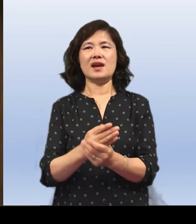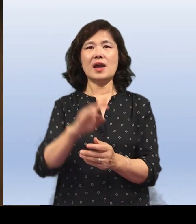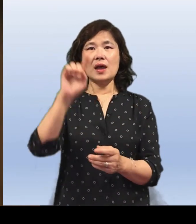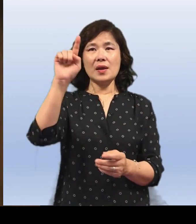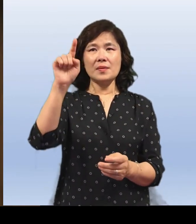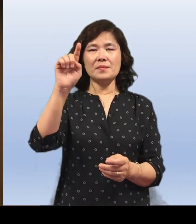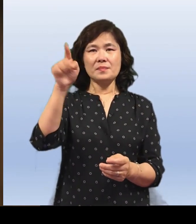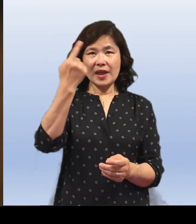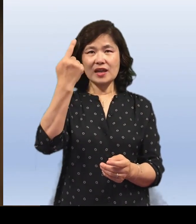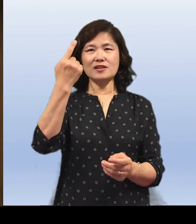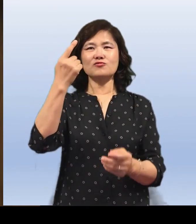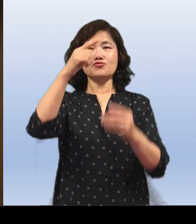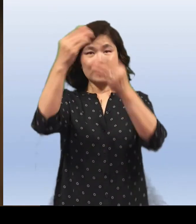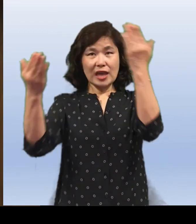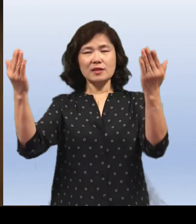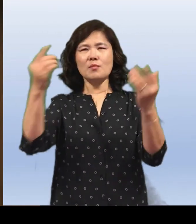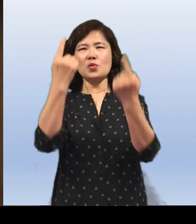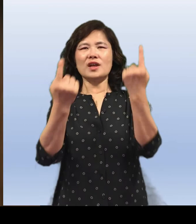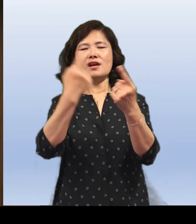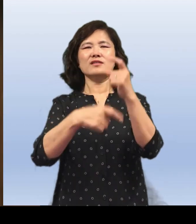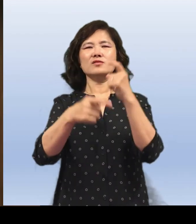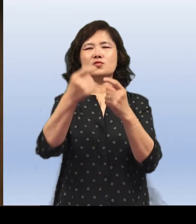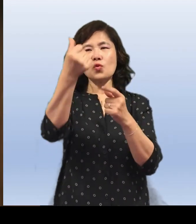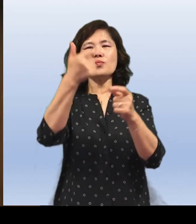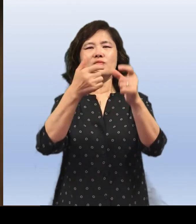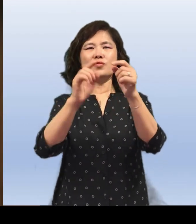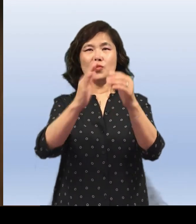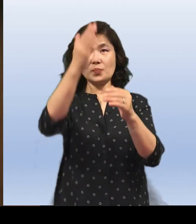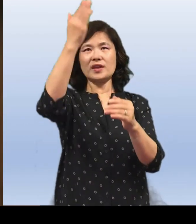백두산보다 조금 더 높은 산이겠죠. 그리고 한라산이